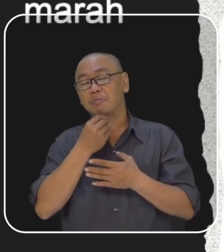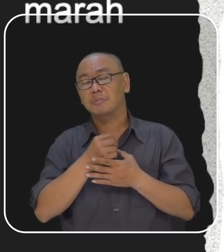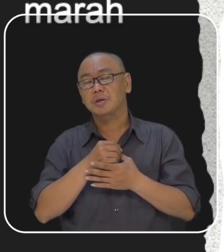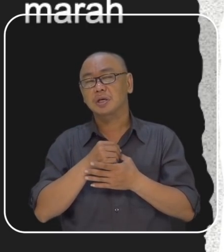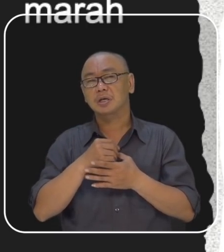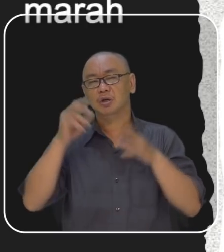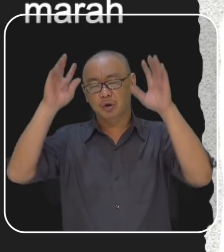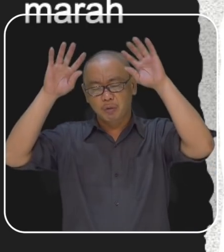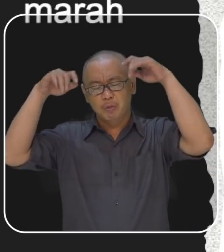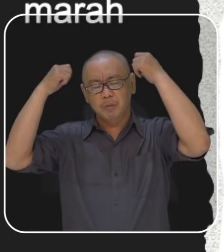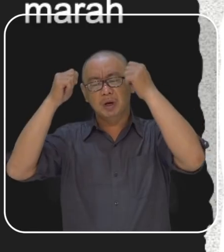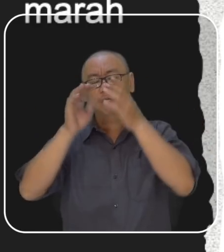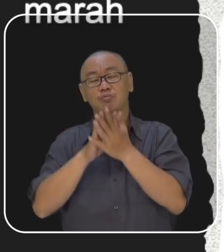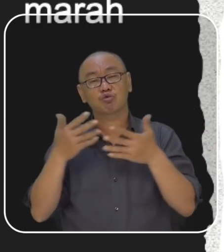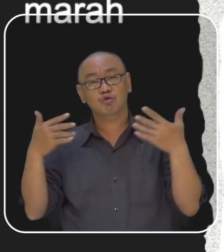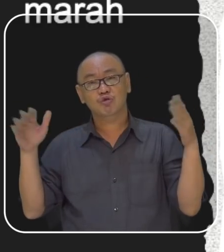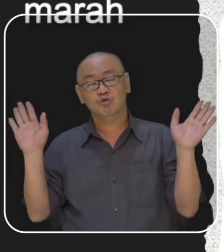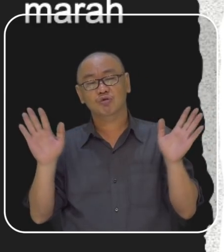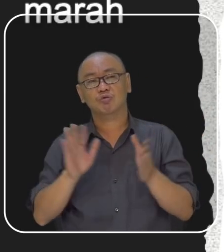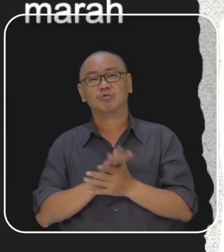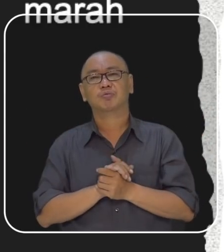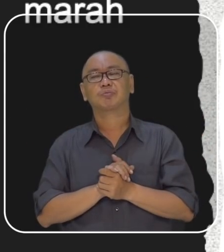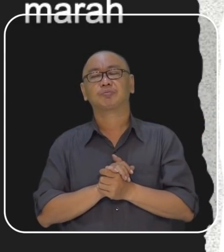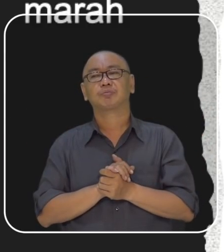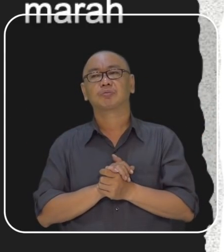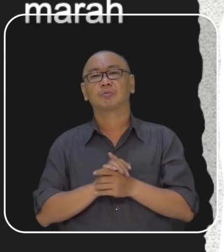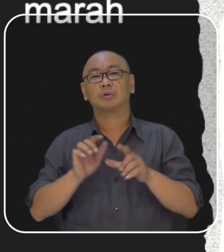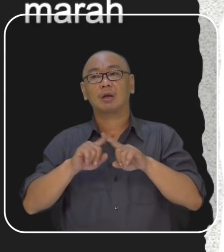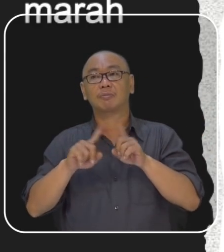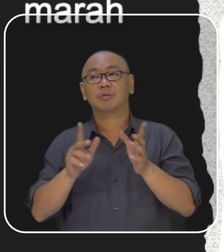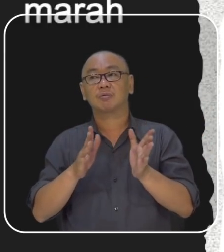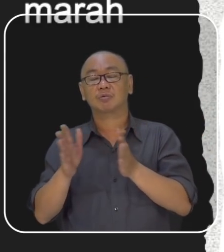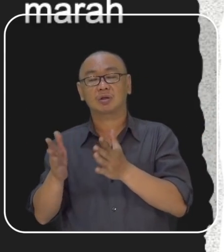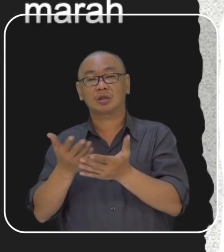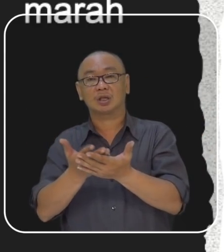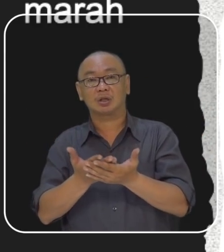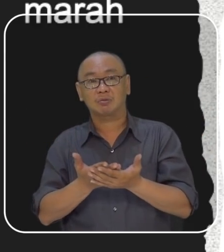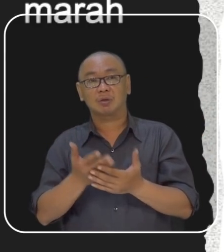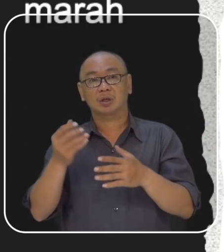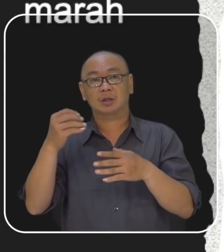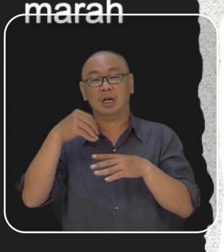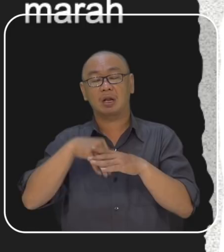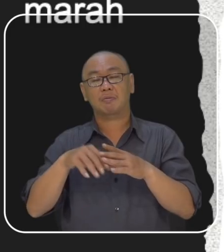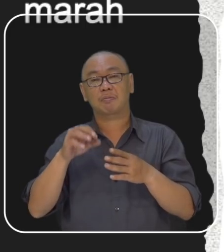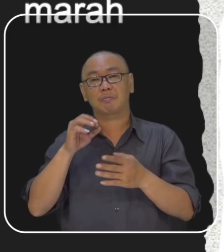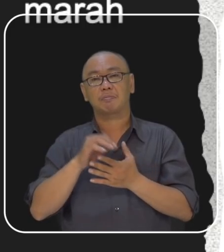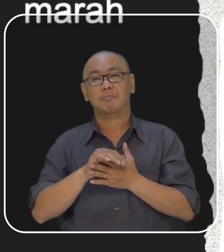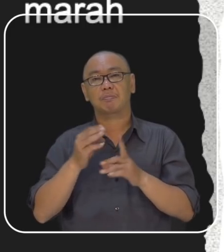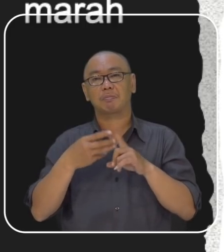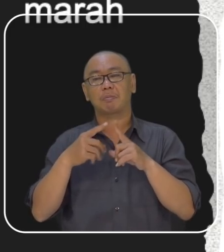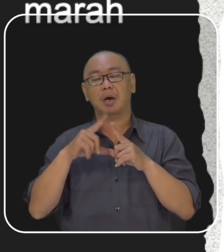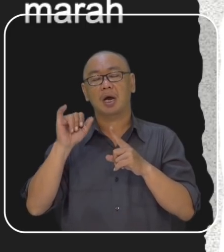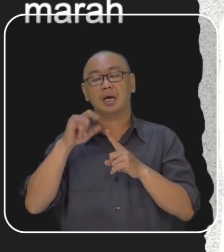kemudian ada juga persembahan berupa uang, tetapi kemudian yang diterima di dalam bait Allah itu